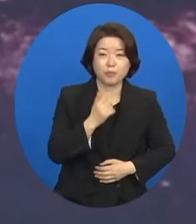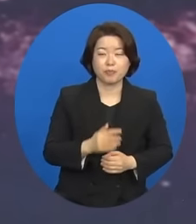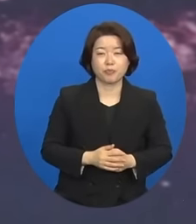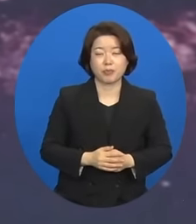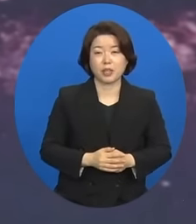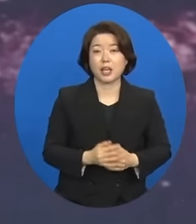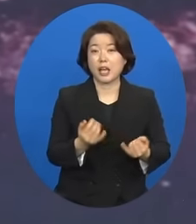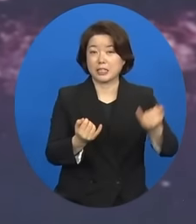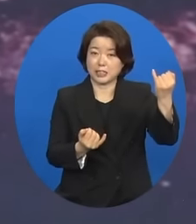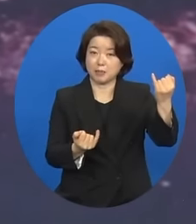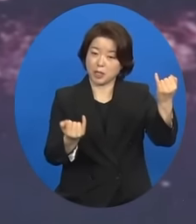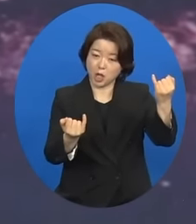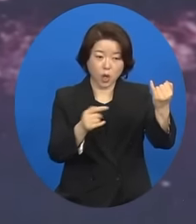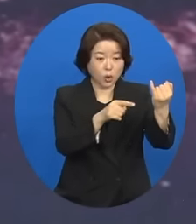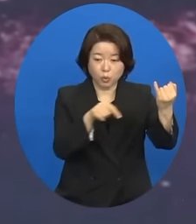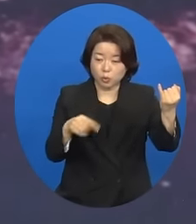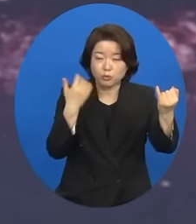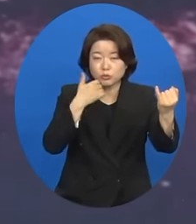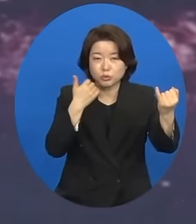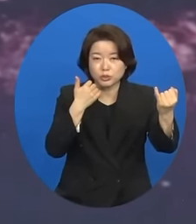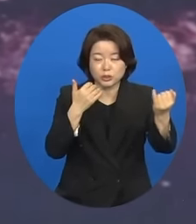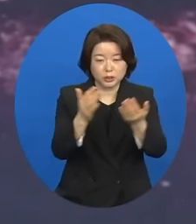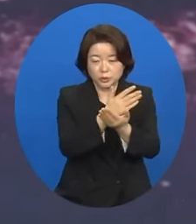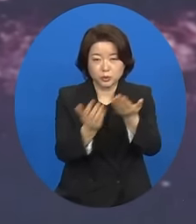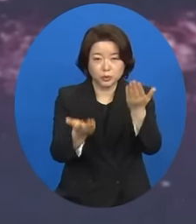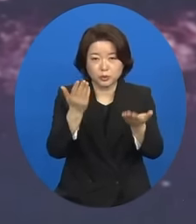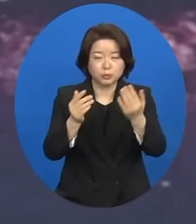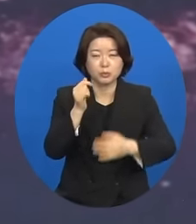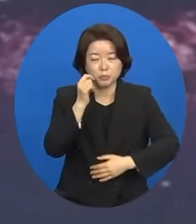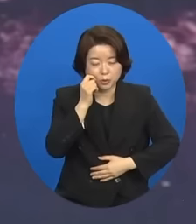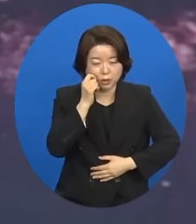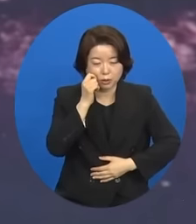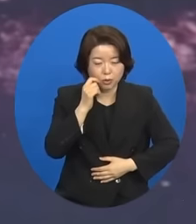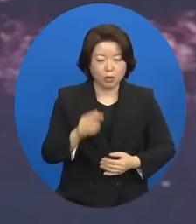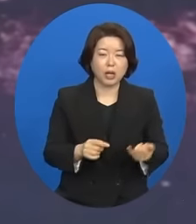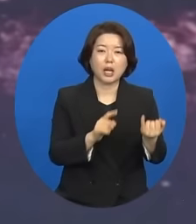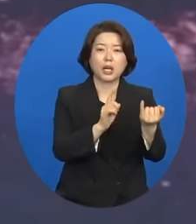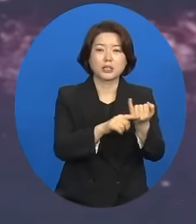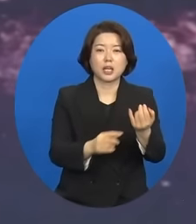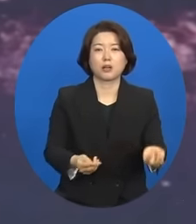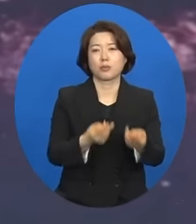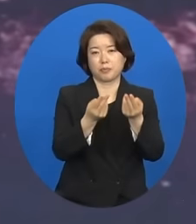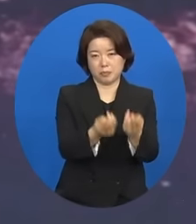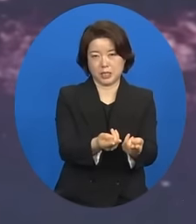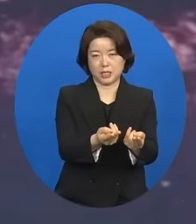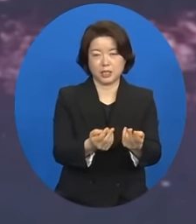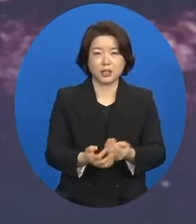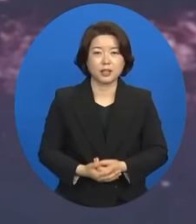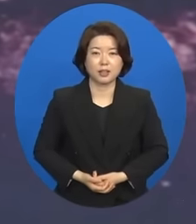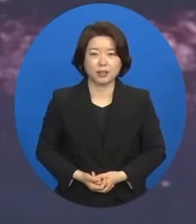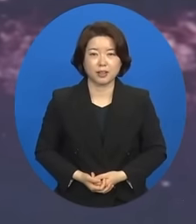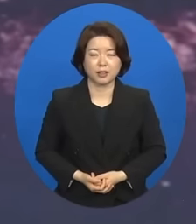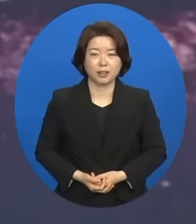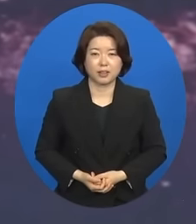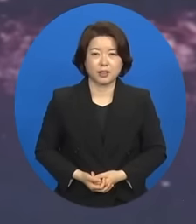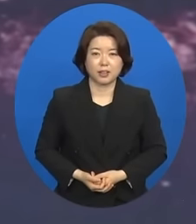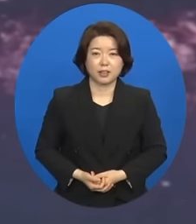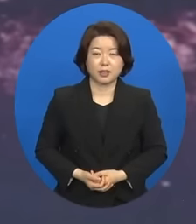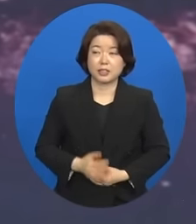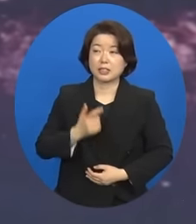레와 라를 분하지 못하고 레아를 맞이하게 돼요 자 야곱이 느끼고 있을